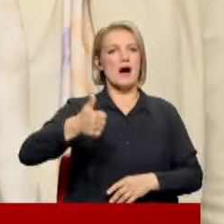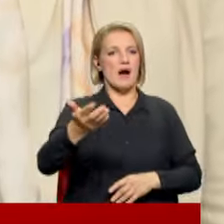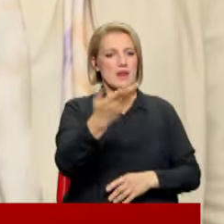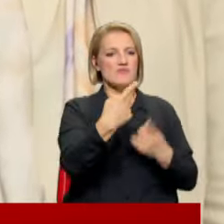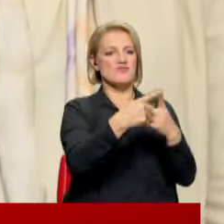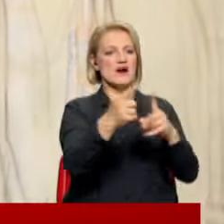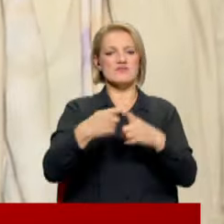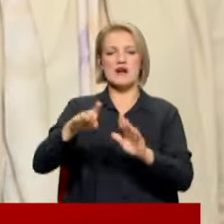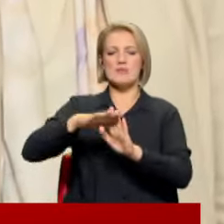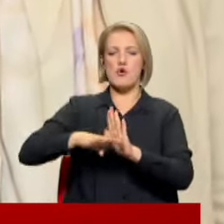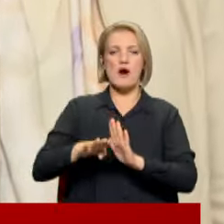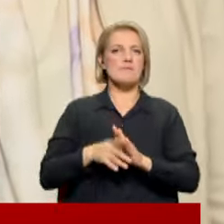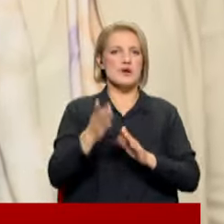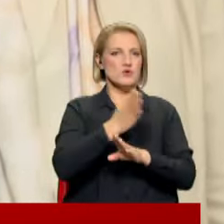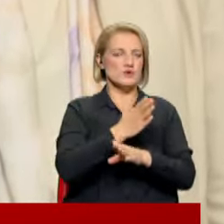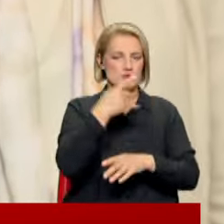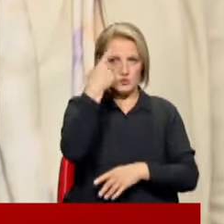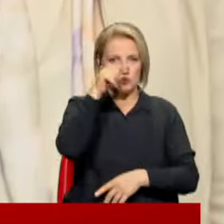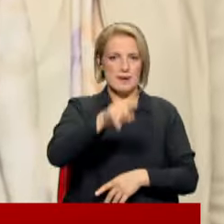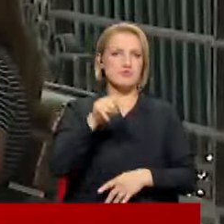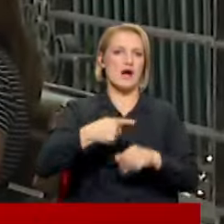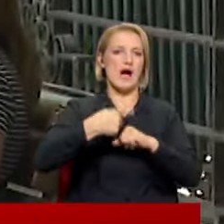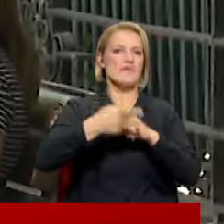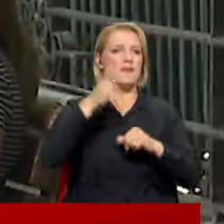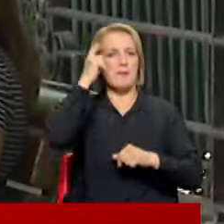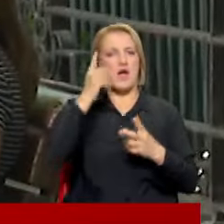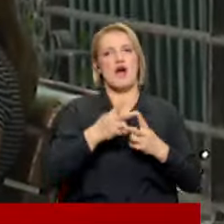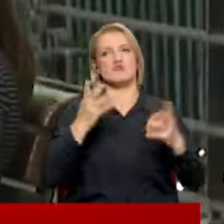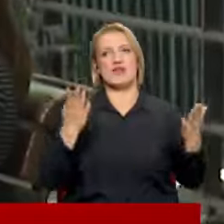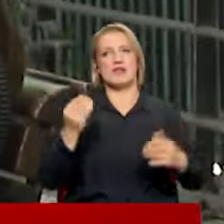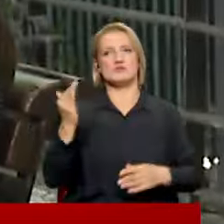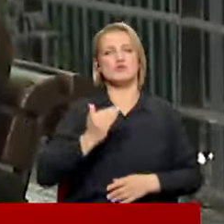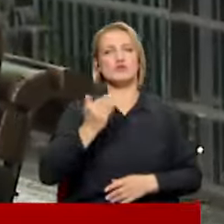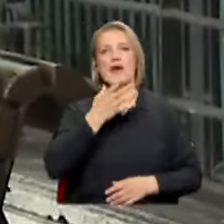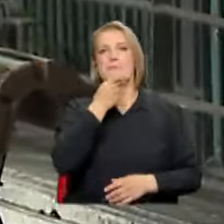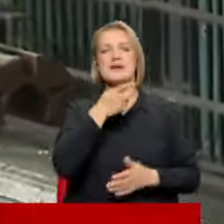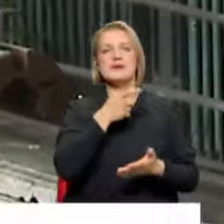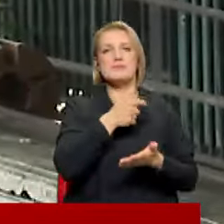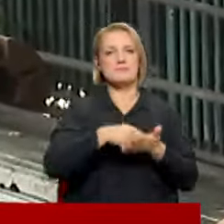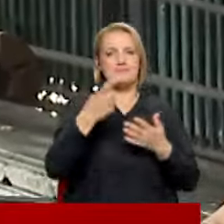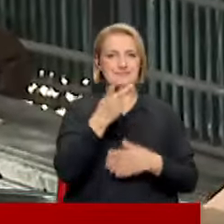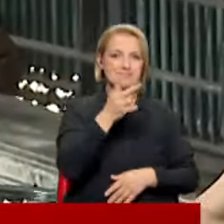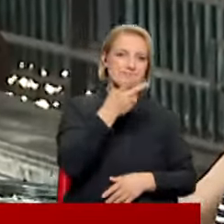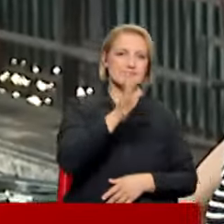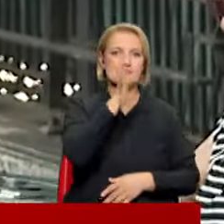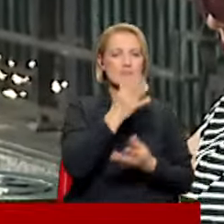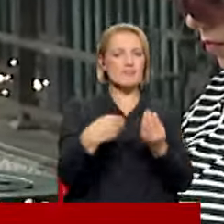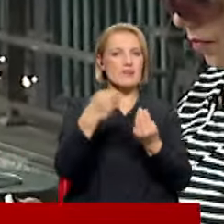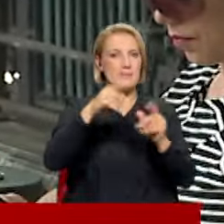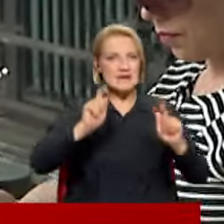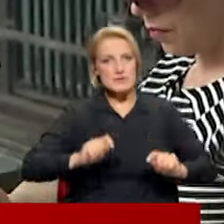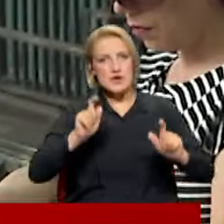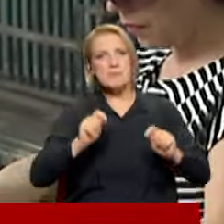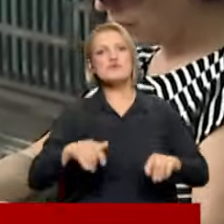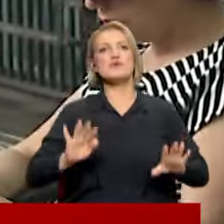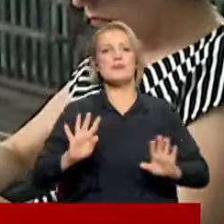farklı programları nedeniyle inşallah hafta başı bunu biz açıklarız. En düşük emekli aylığına 2000 ya da 2500 liralık bir artış yapılacak mı